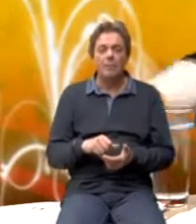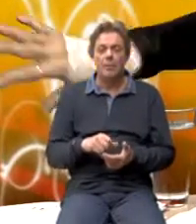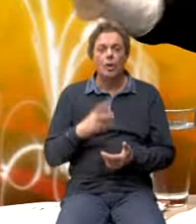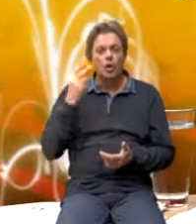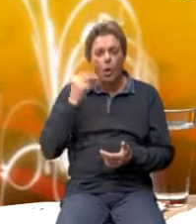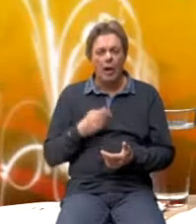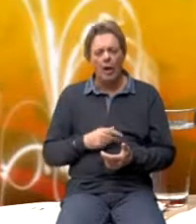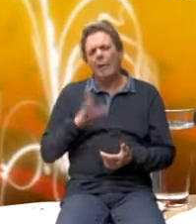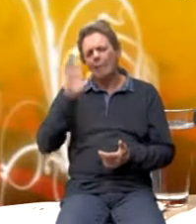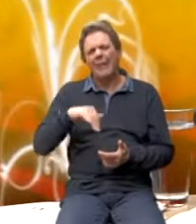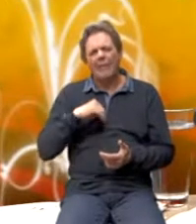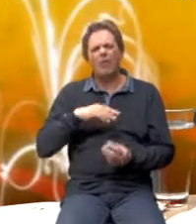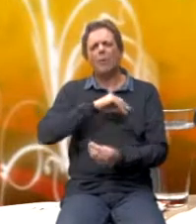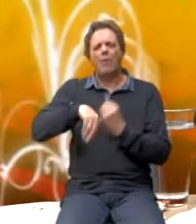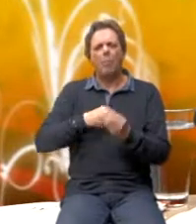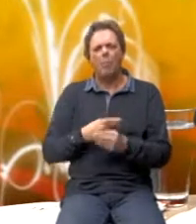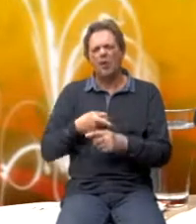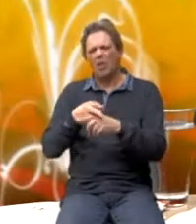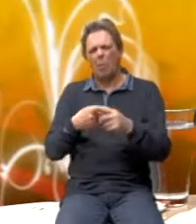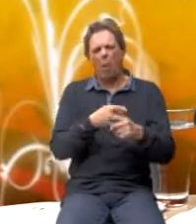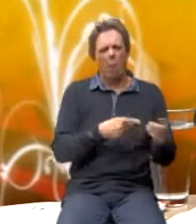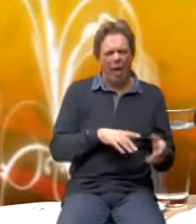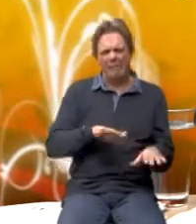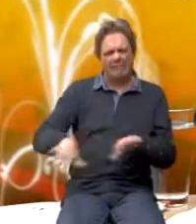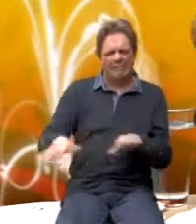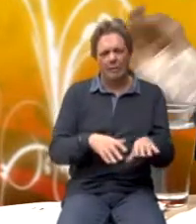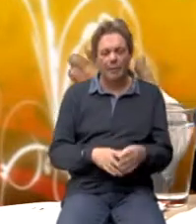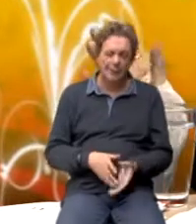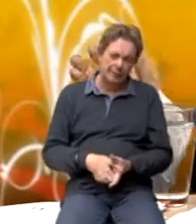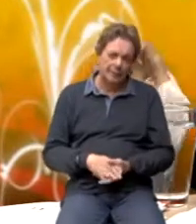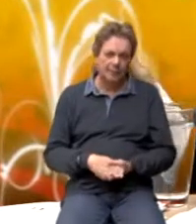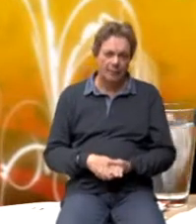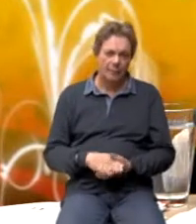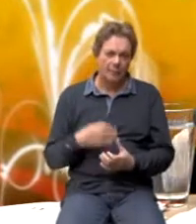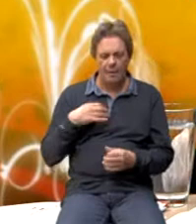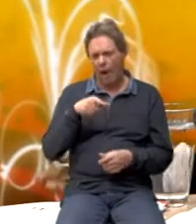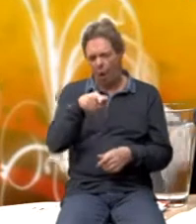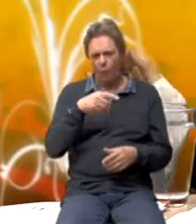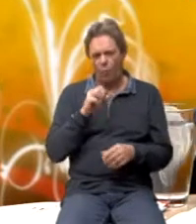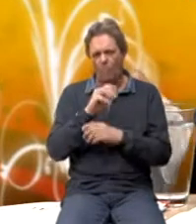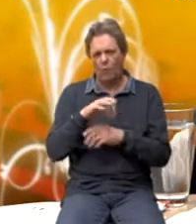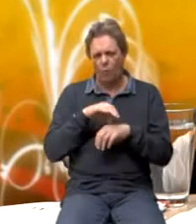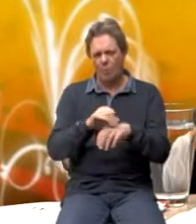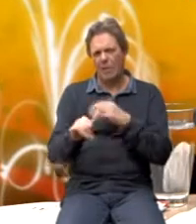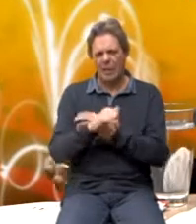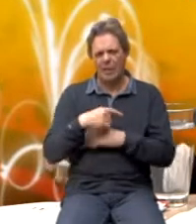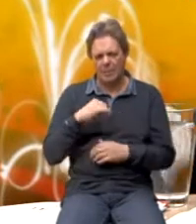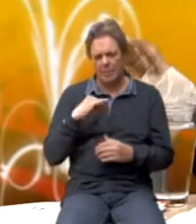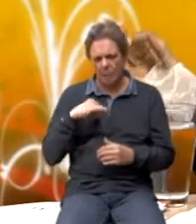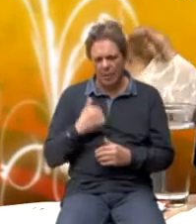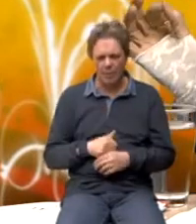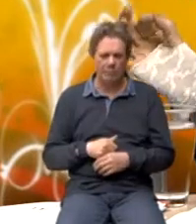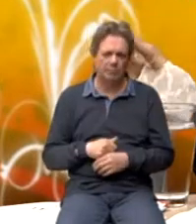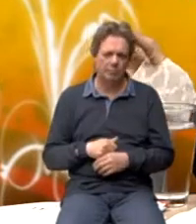koje su uzgojene sa strane. Mislim, gledajte, ja vodim emisiju 11 godina, ja se bavim sa ljudima.